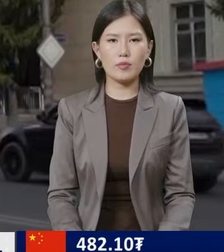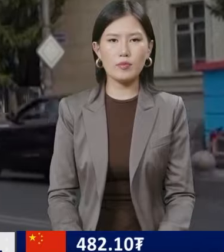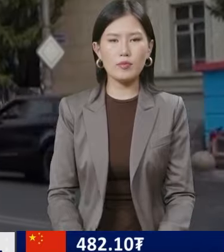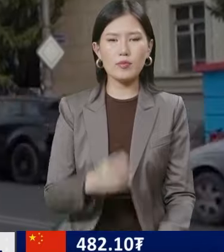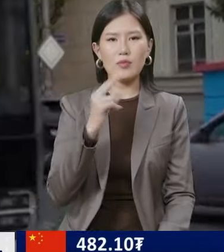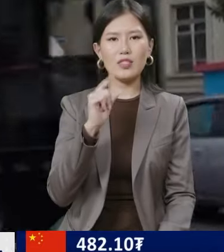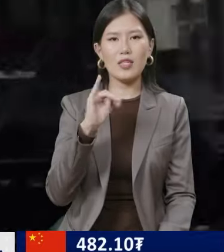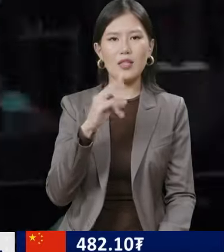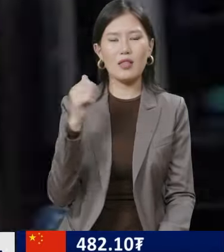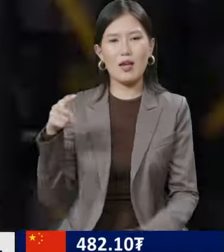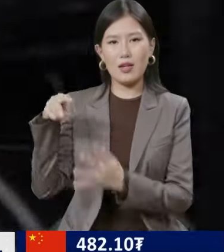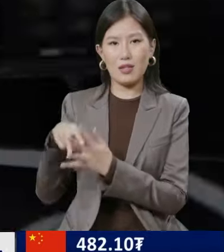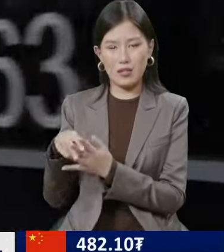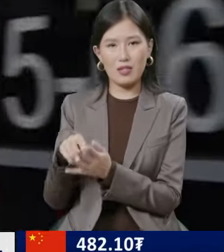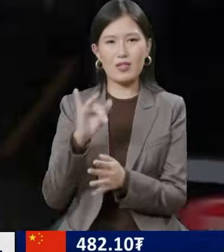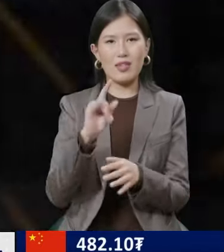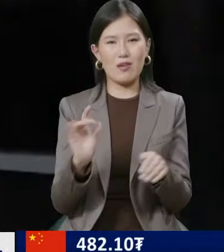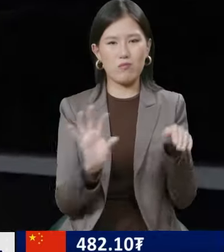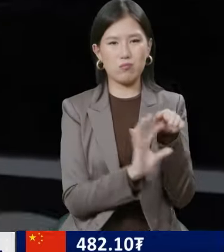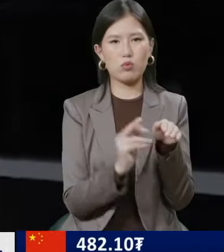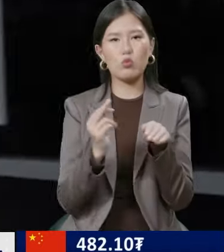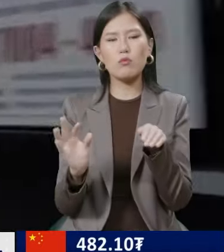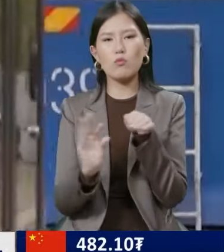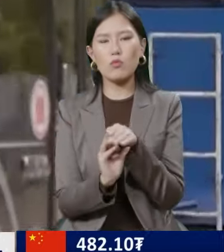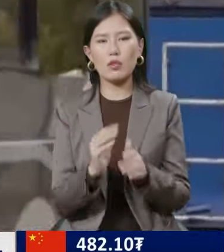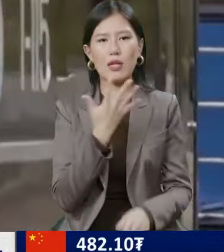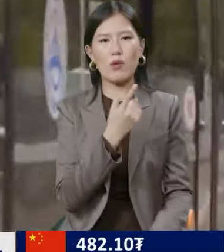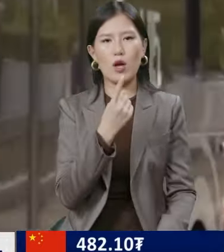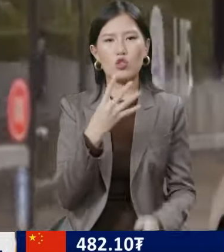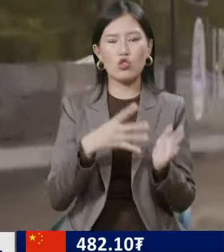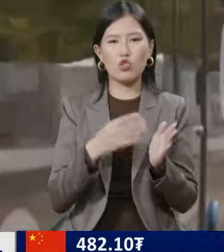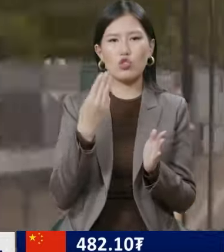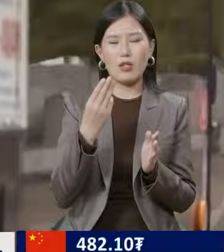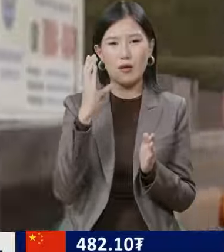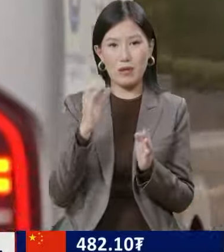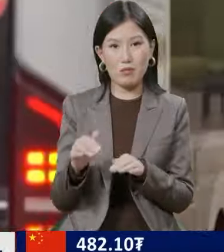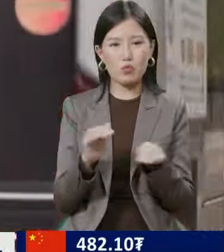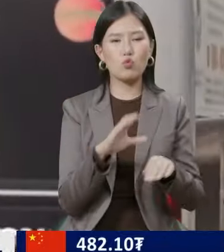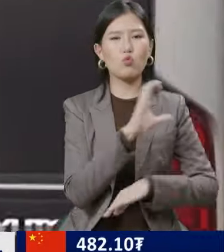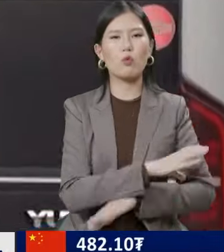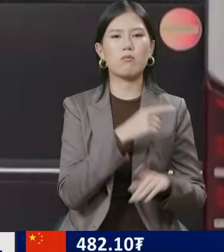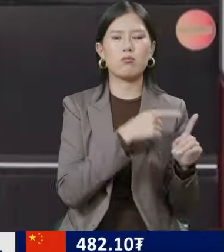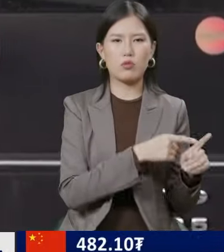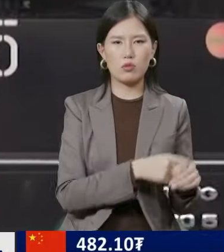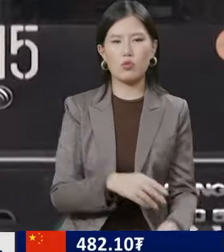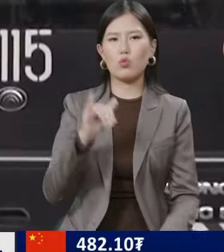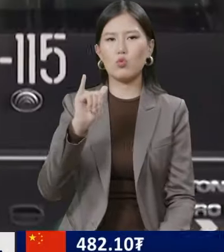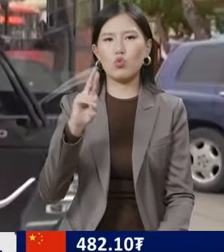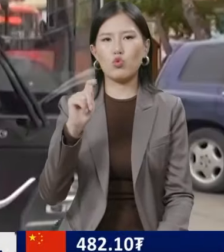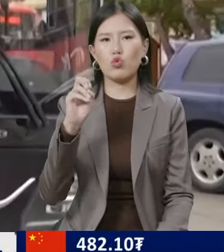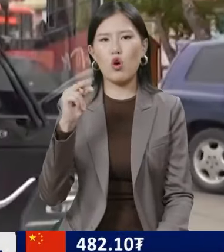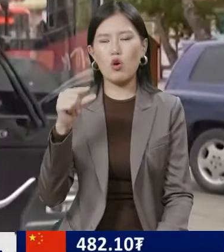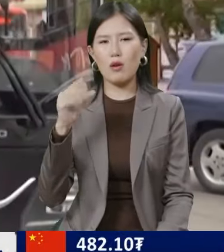Цагалгаан хөдөлгөөртэй их дунд багтаамжийн 519 автобусыг сургуулийн хүүхдийн үйлчилгээнд гаргасан. Мөн Ютан үйлдвэрийн